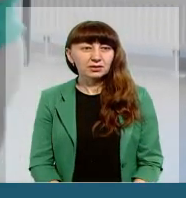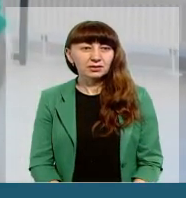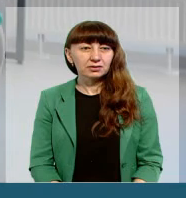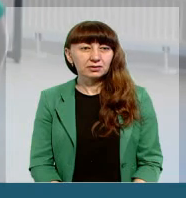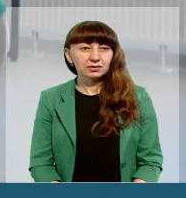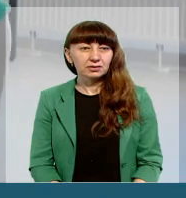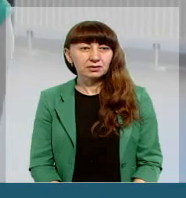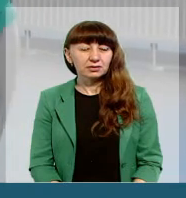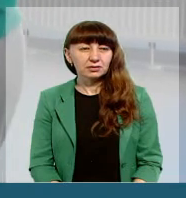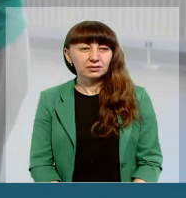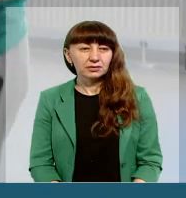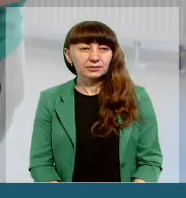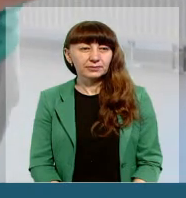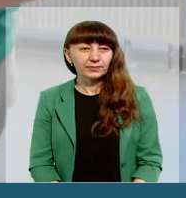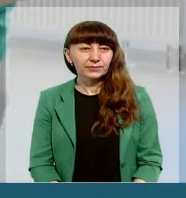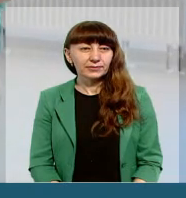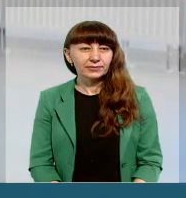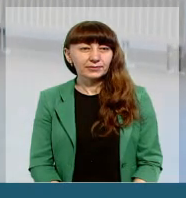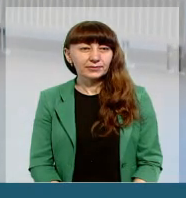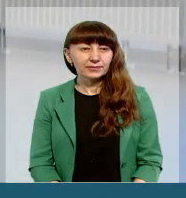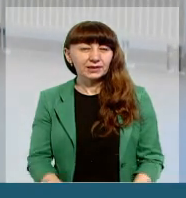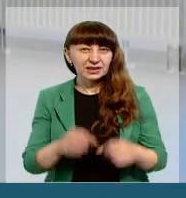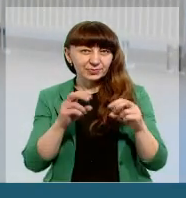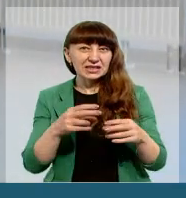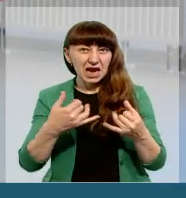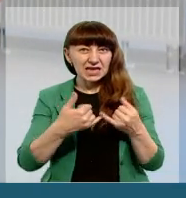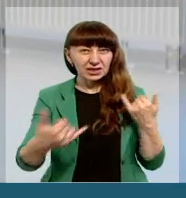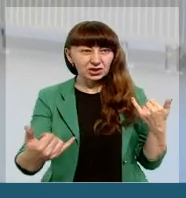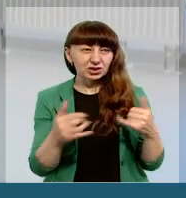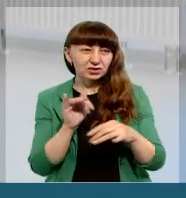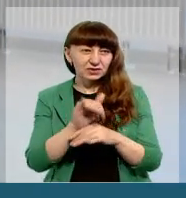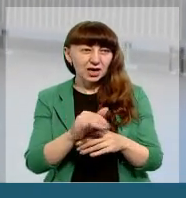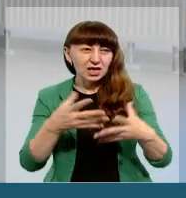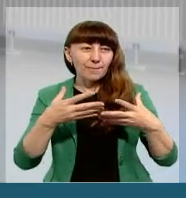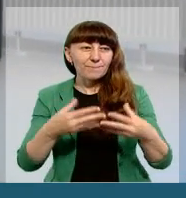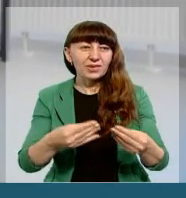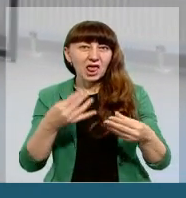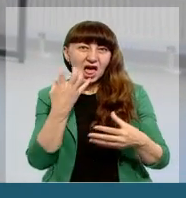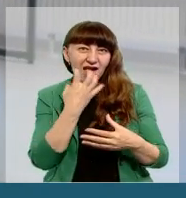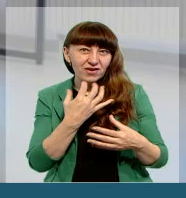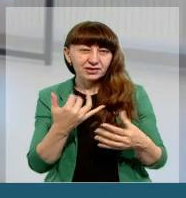В 3D-принтеры засовывают специальные нити, которые потом плавят и потом